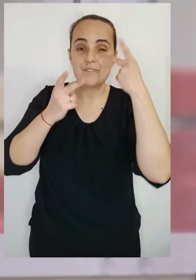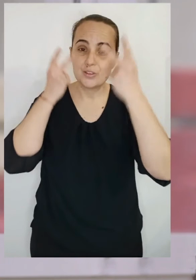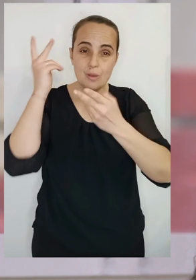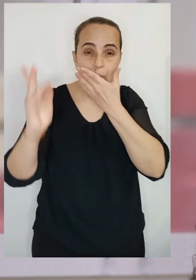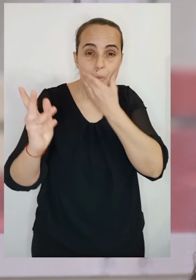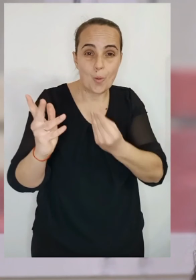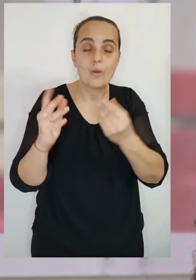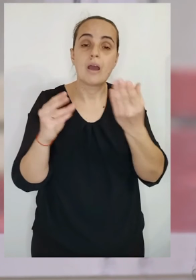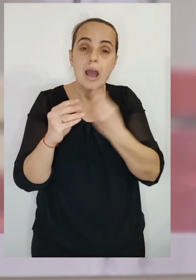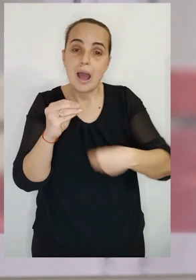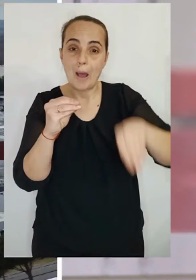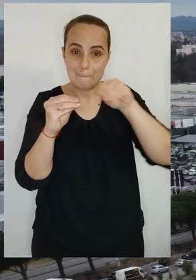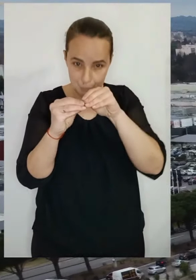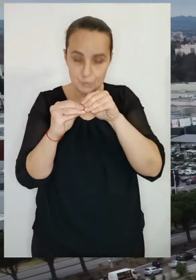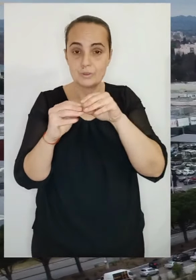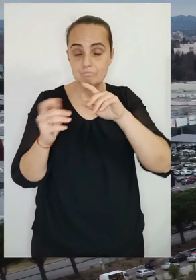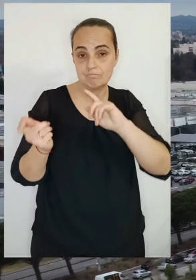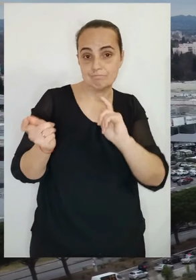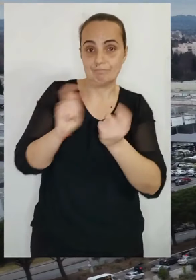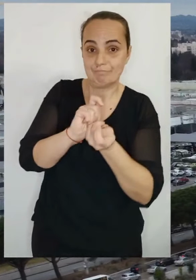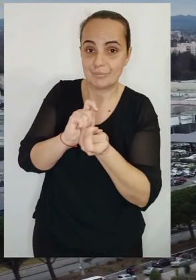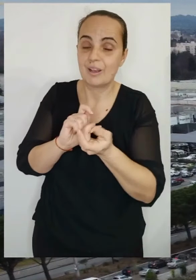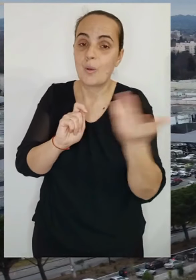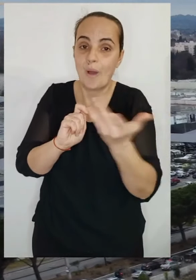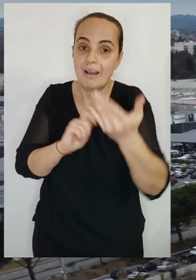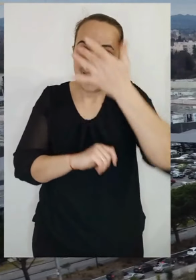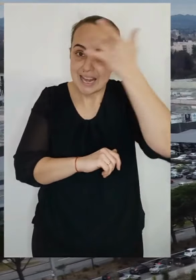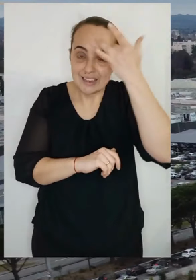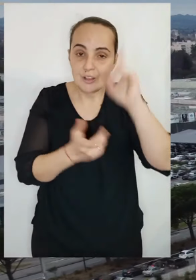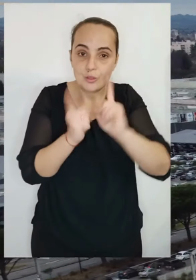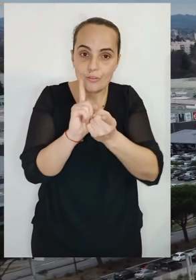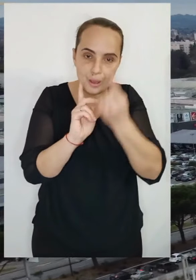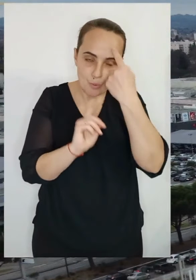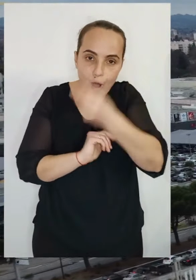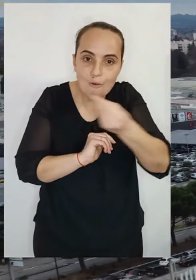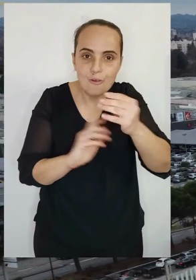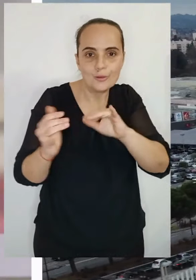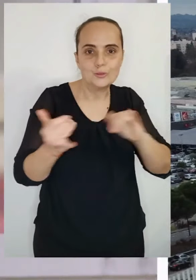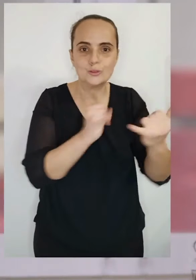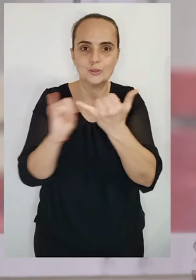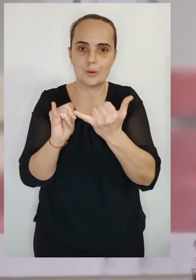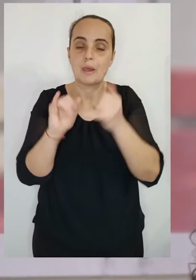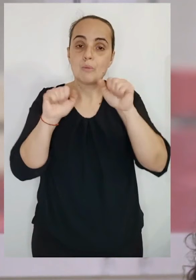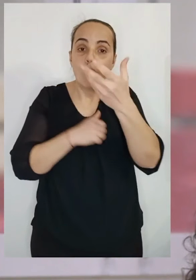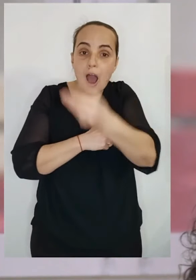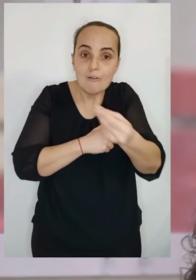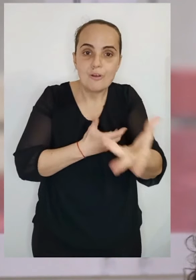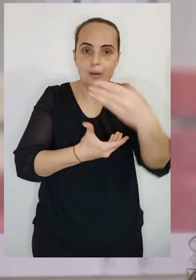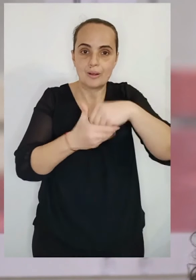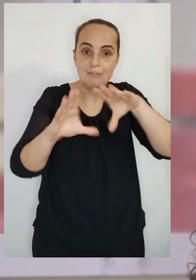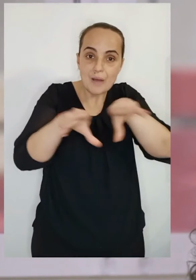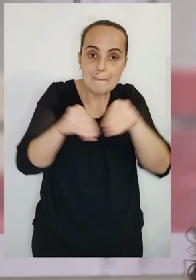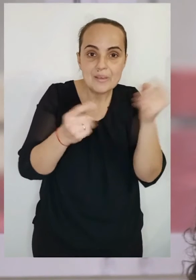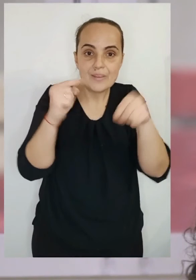bonheur. Et en plus, c'est un équipement qui se transforme aussi véritablement en parc aquatique en été, parce qu'on voulait aussi que les familles et les enfants